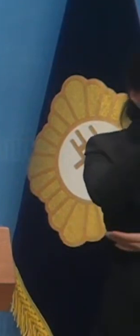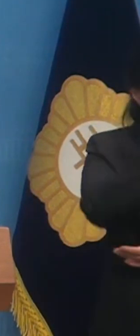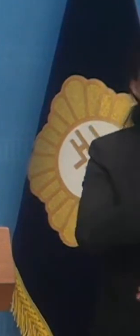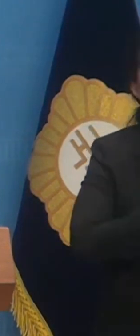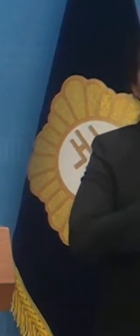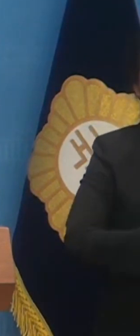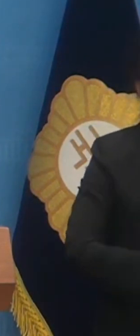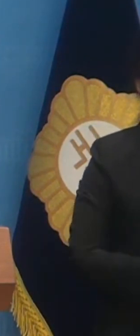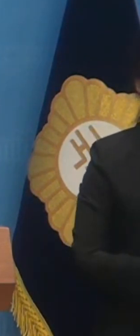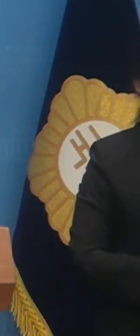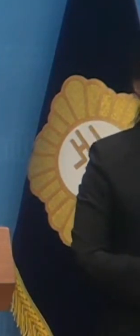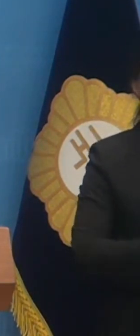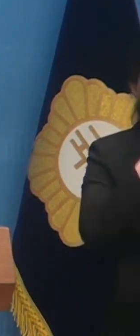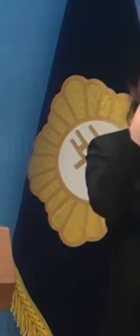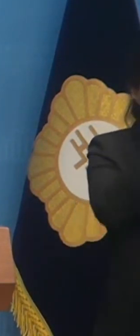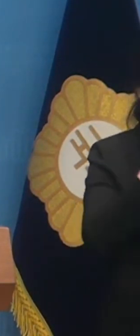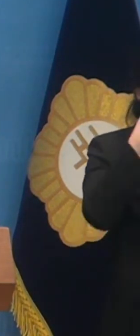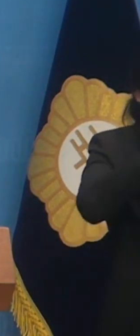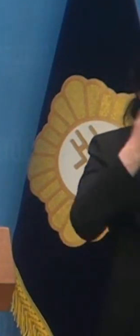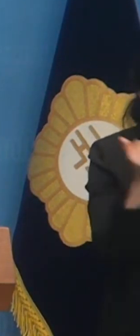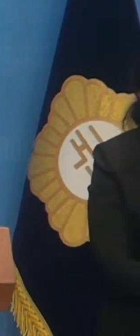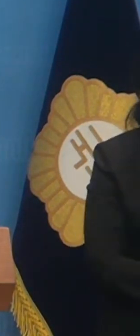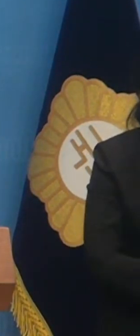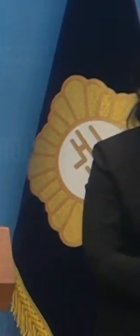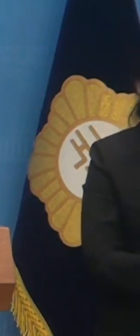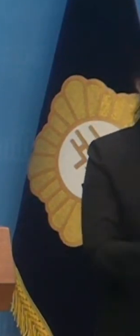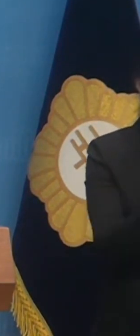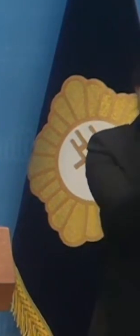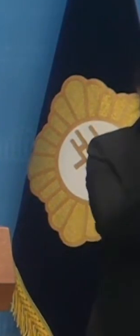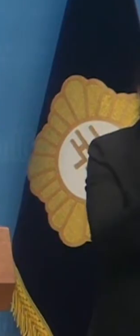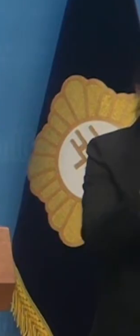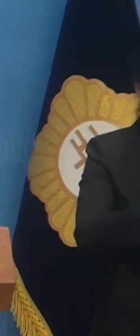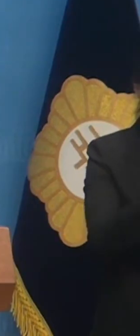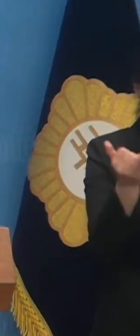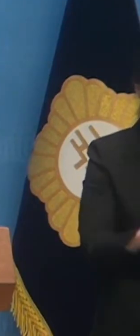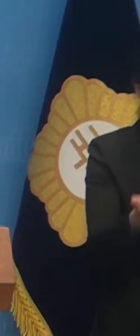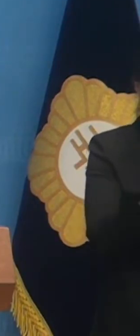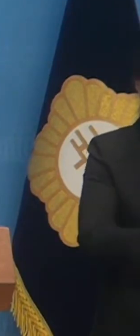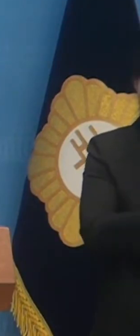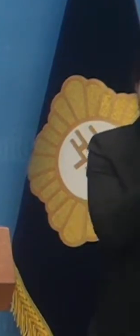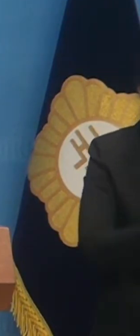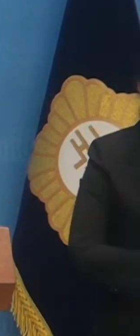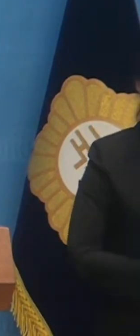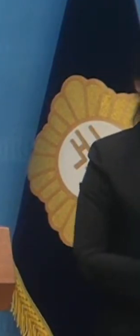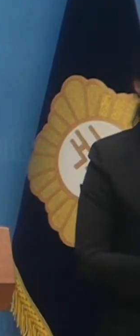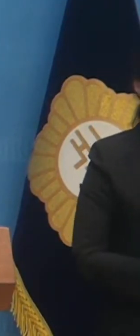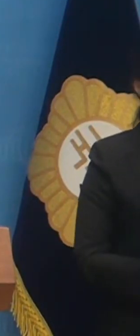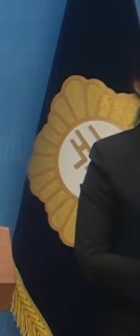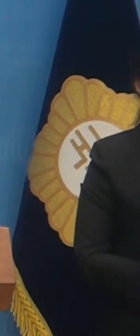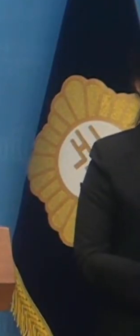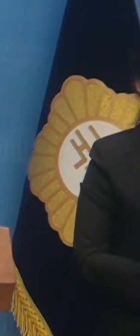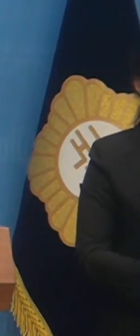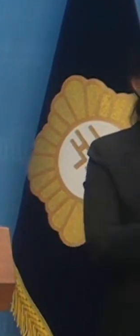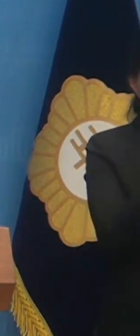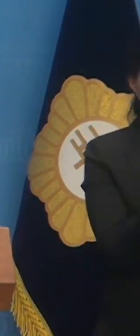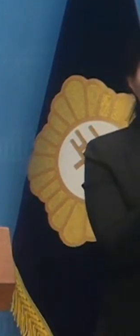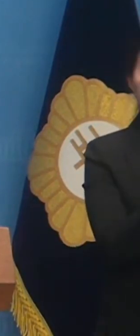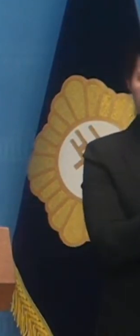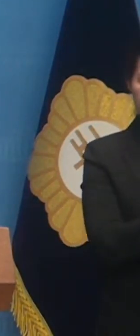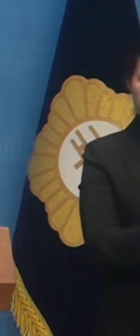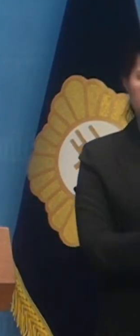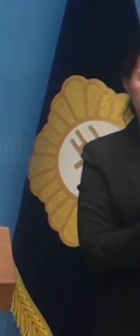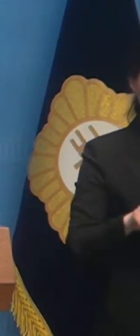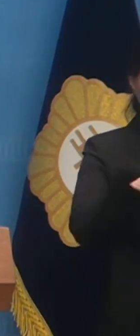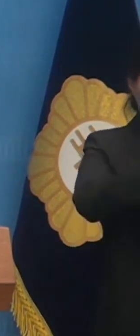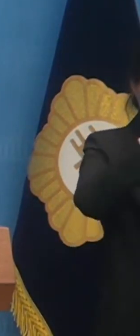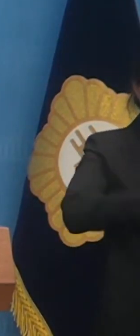했습니다. 인사검증 실패에 대한 자행이며 국민 앞에 부끄러운 일입니다. 오 수석은